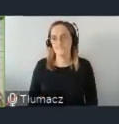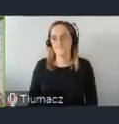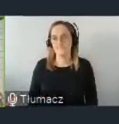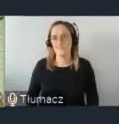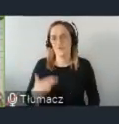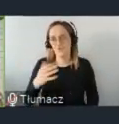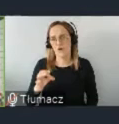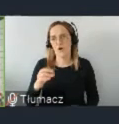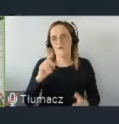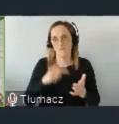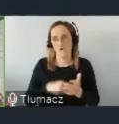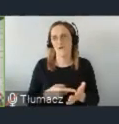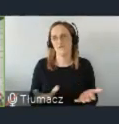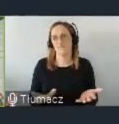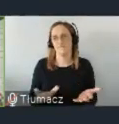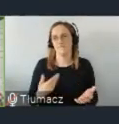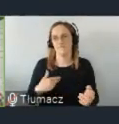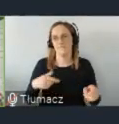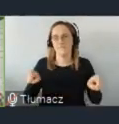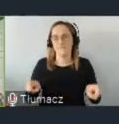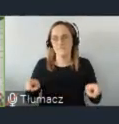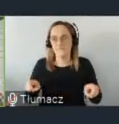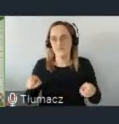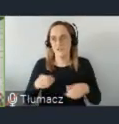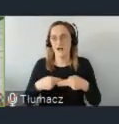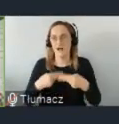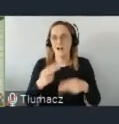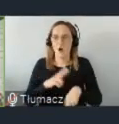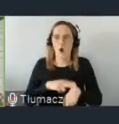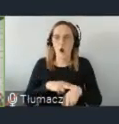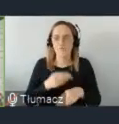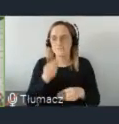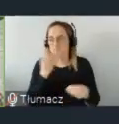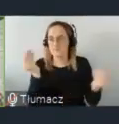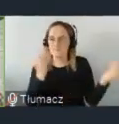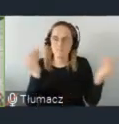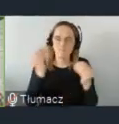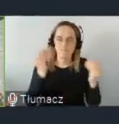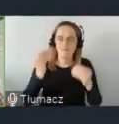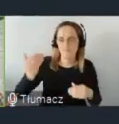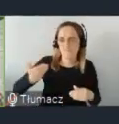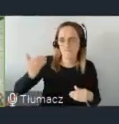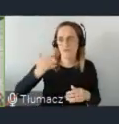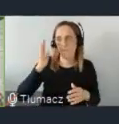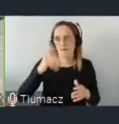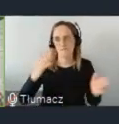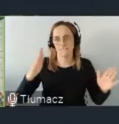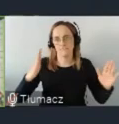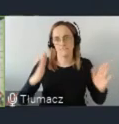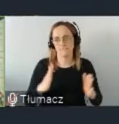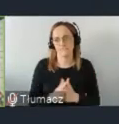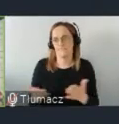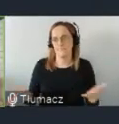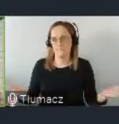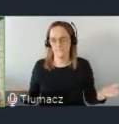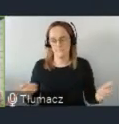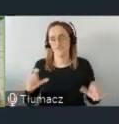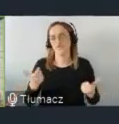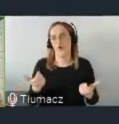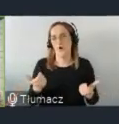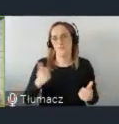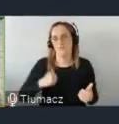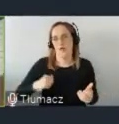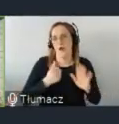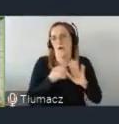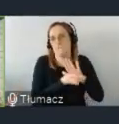No właśnie, tak to jest. Tak się siedzi kilka godzin, żeby zrobić najlepszą prezentację, a potem gdzieś wyświetlają się filmiki. I co? Poczekaj na